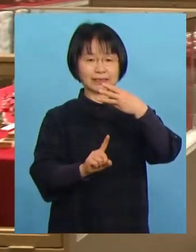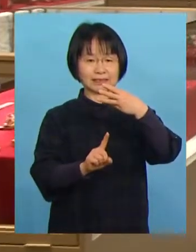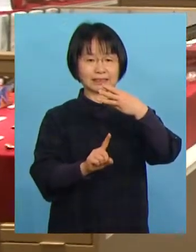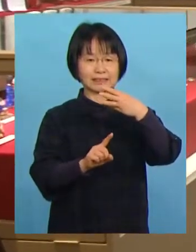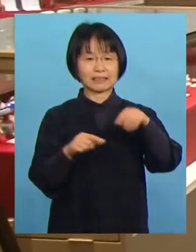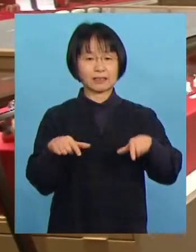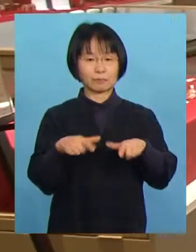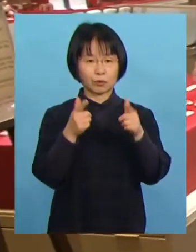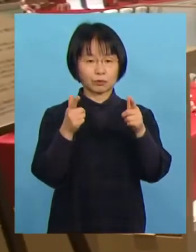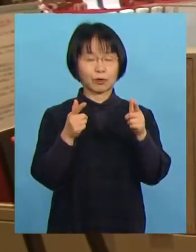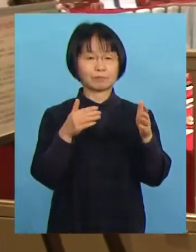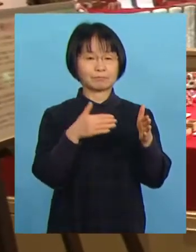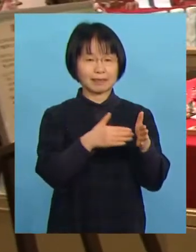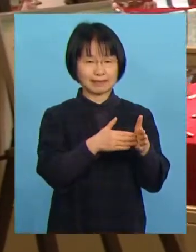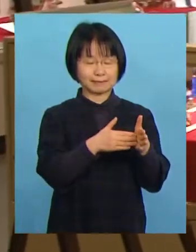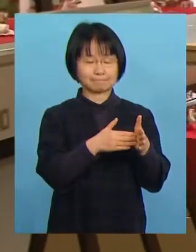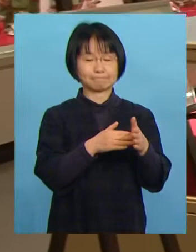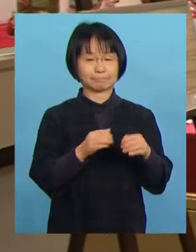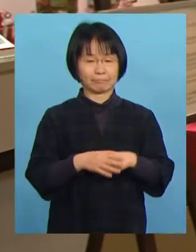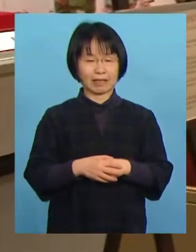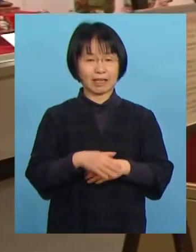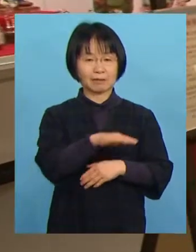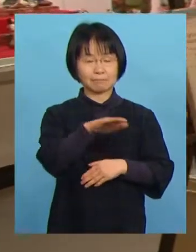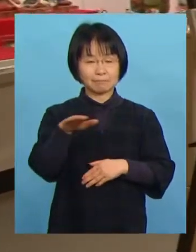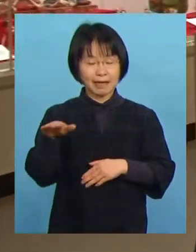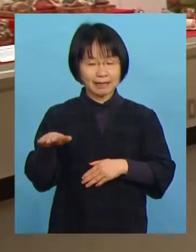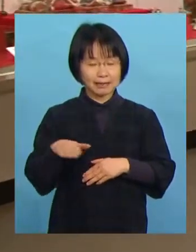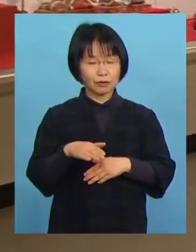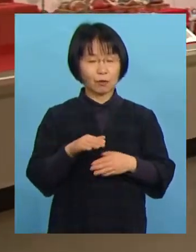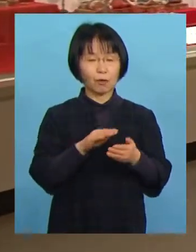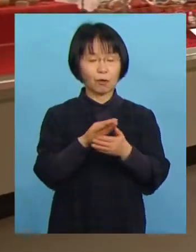日木曜日までです。周辺の近江